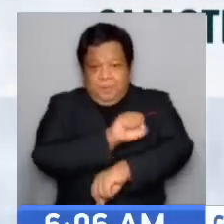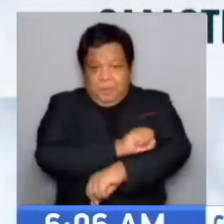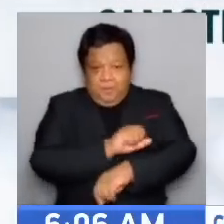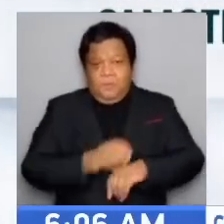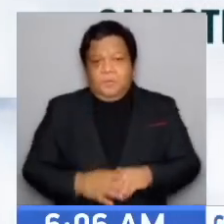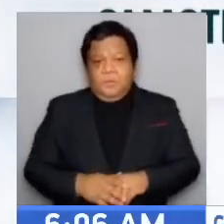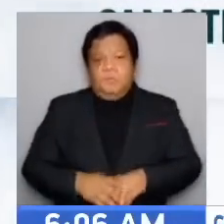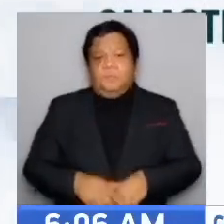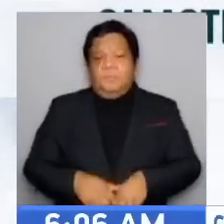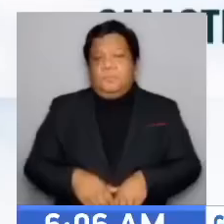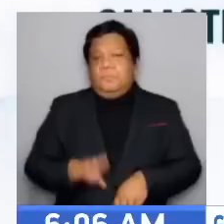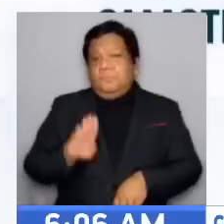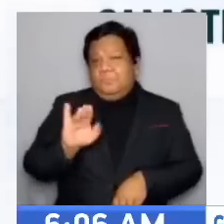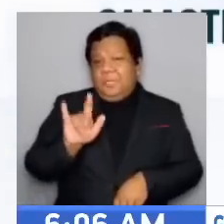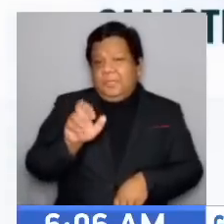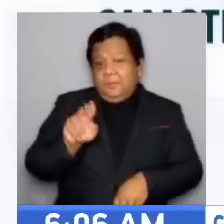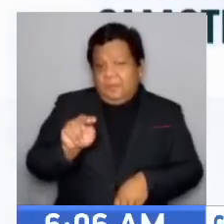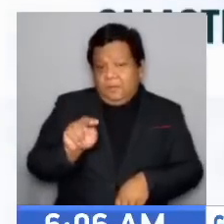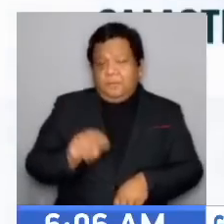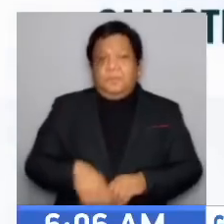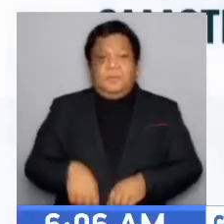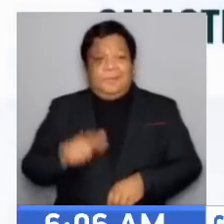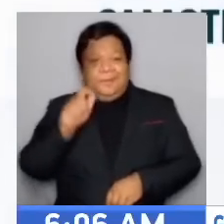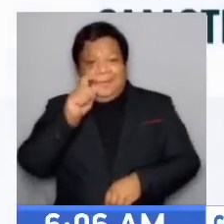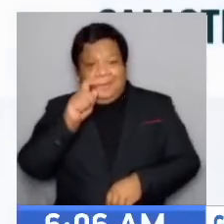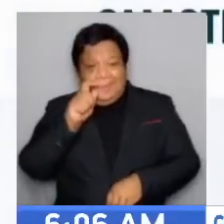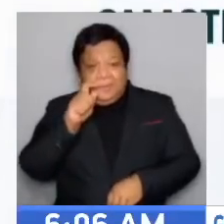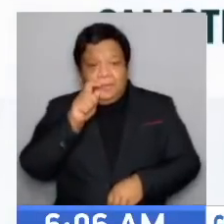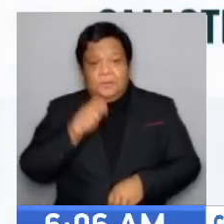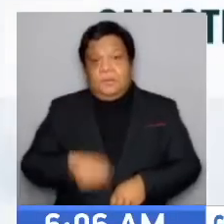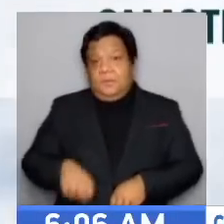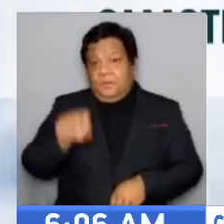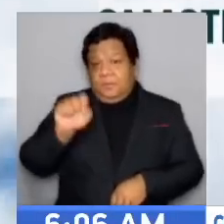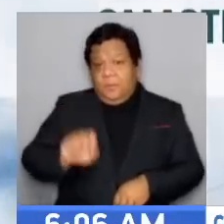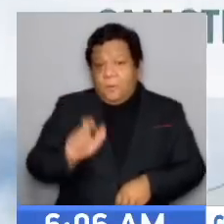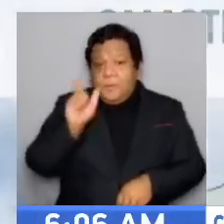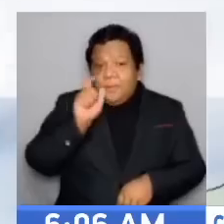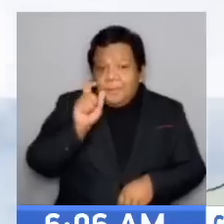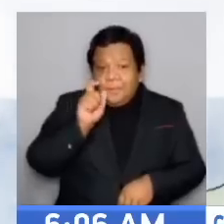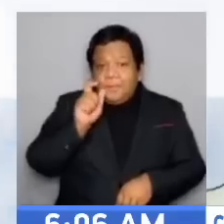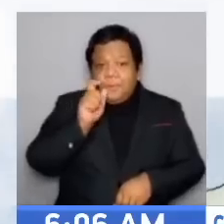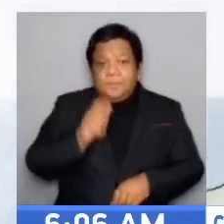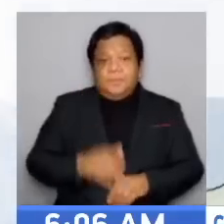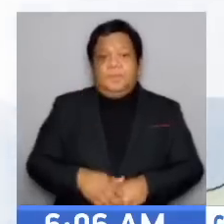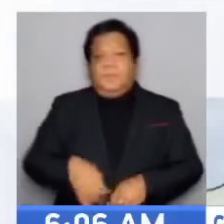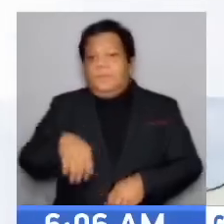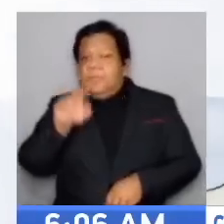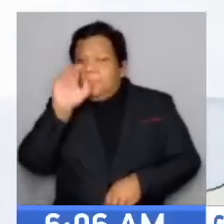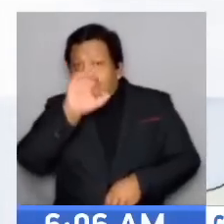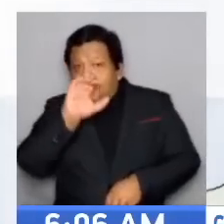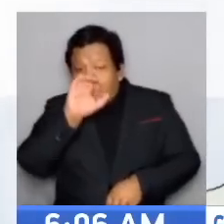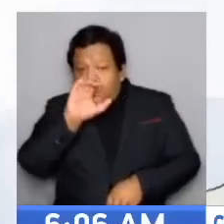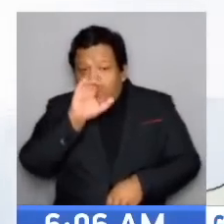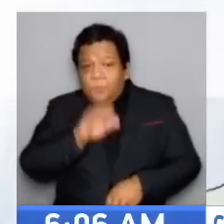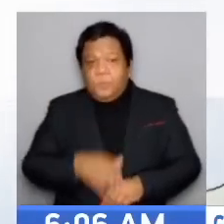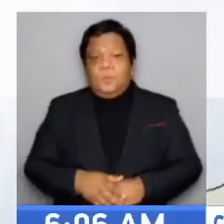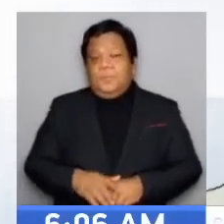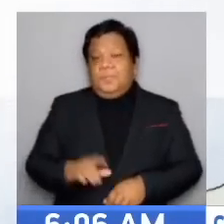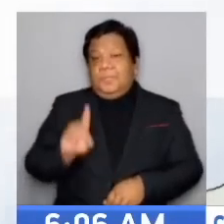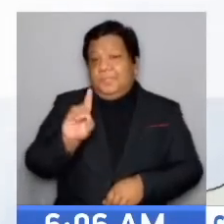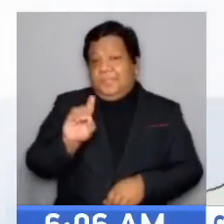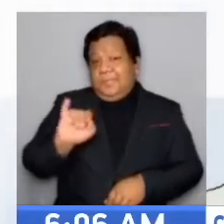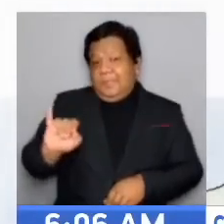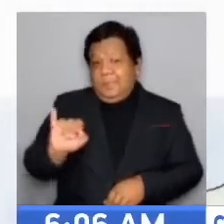Cebu, kasama po ang Bantayan at Camotes Island, Dinagat, Surigao del Norte, kasama mga isla ng Siargao